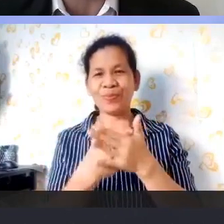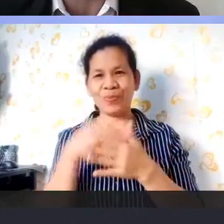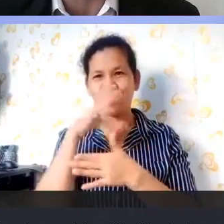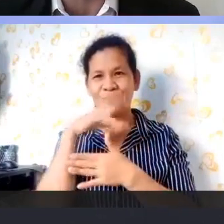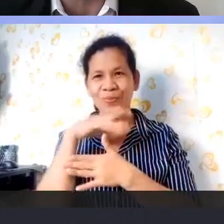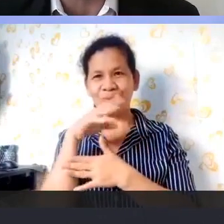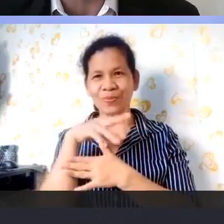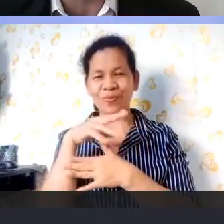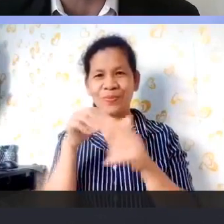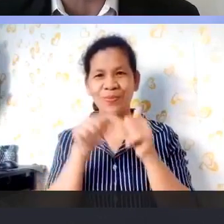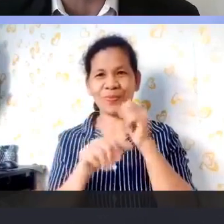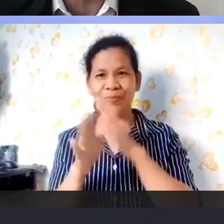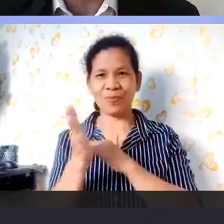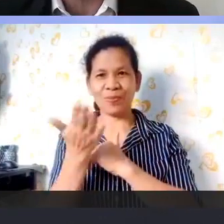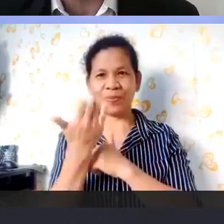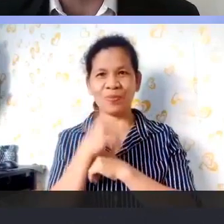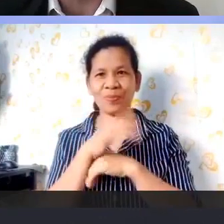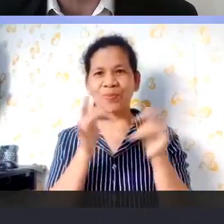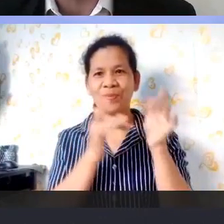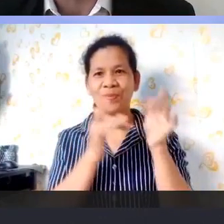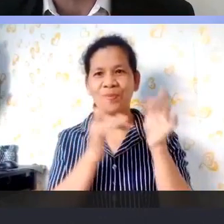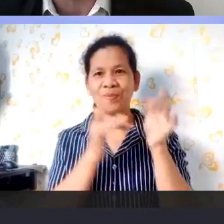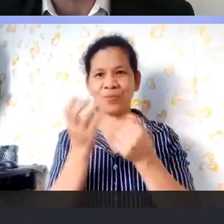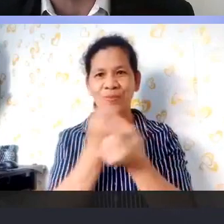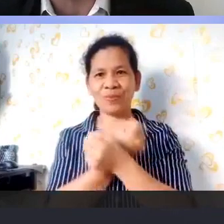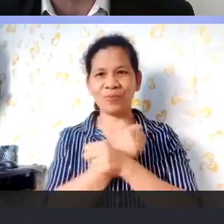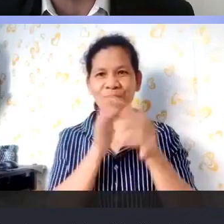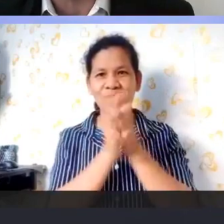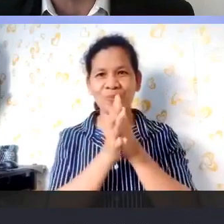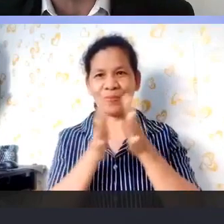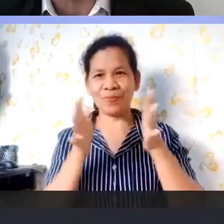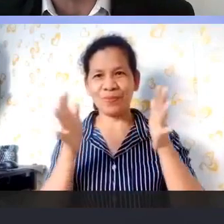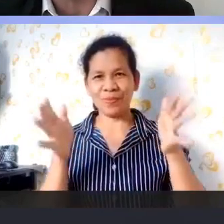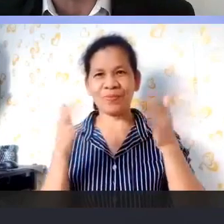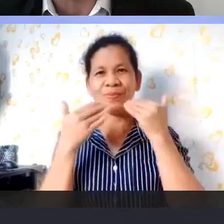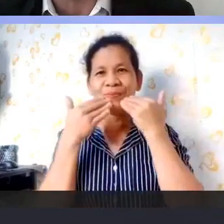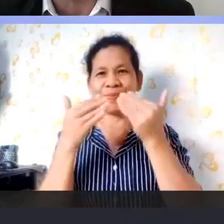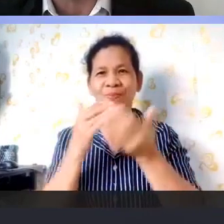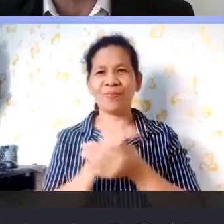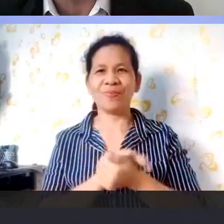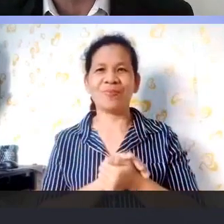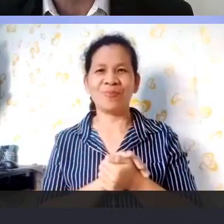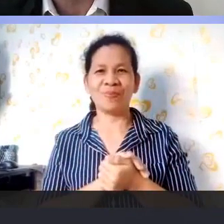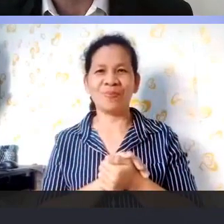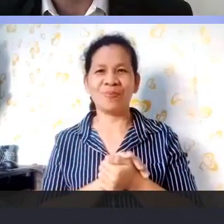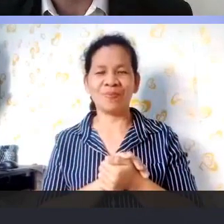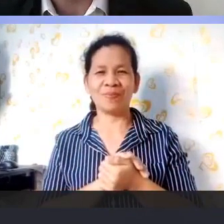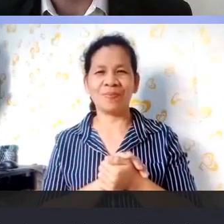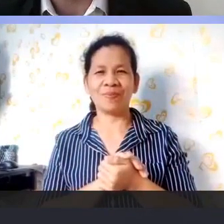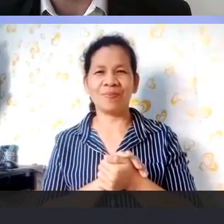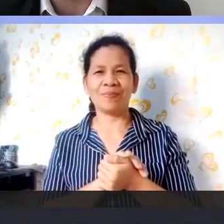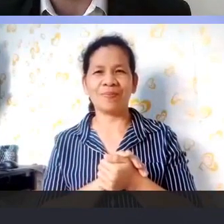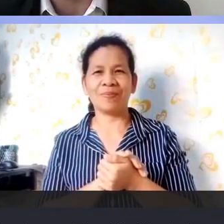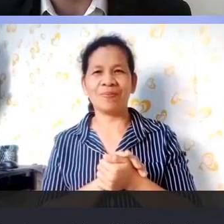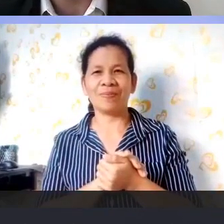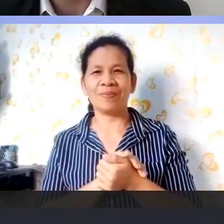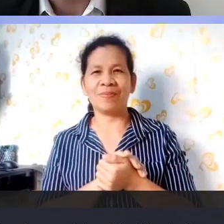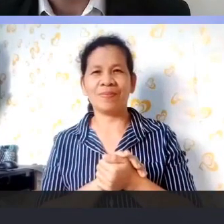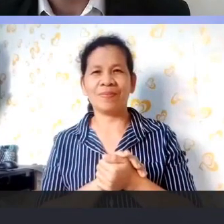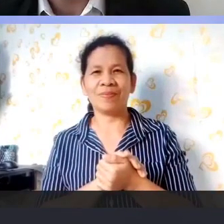Word. Jesus loves us so much. But thank you po, Ma'am Lysel. And